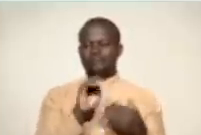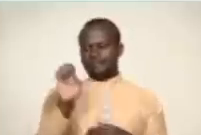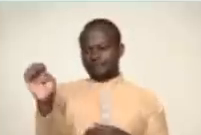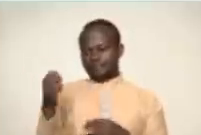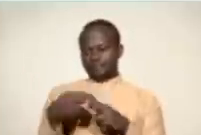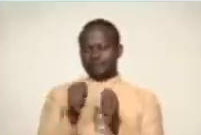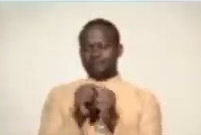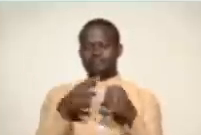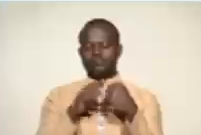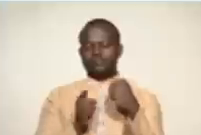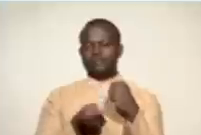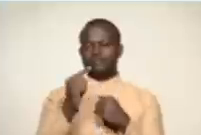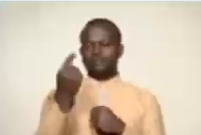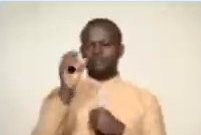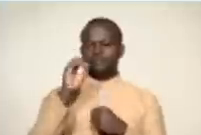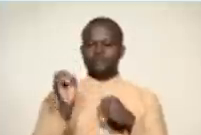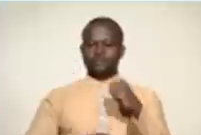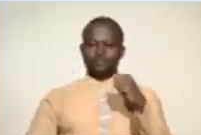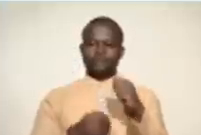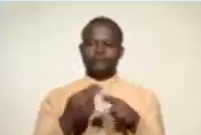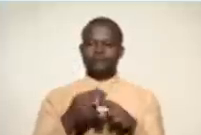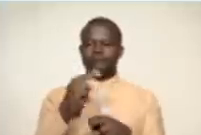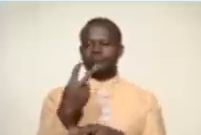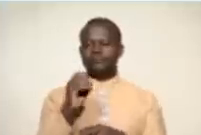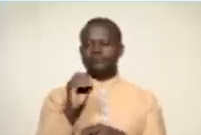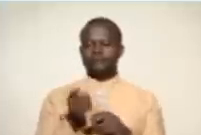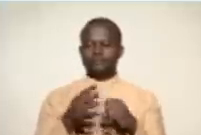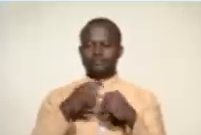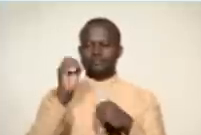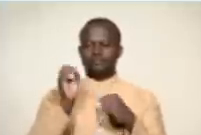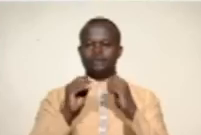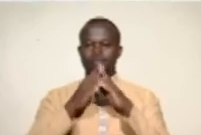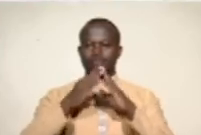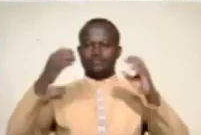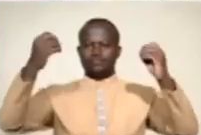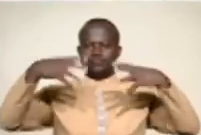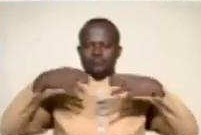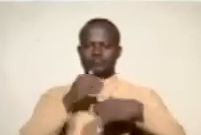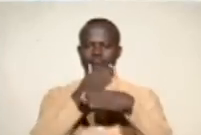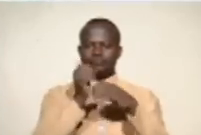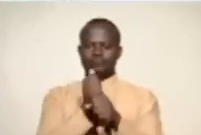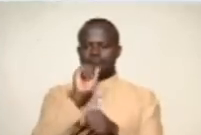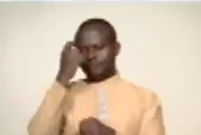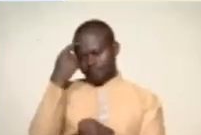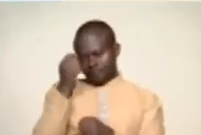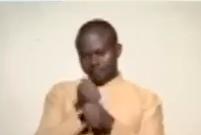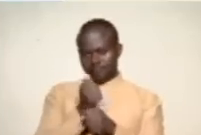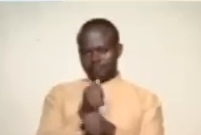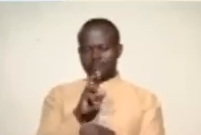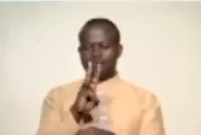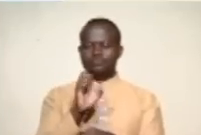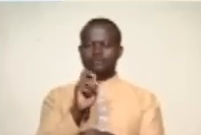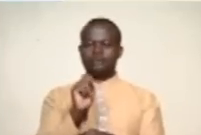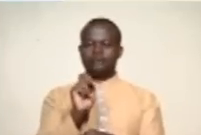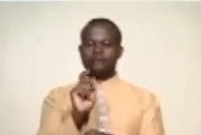kuri 19.1%, na 20.9% mu mujyi wa Kigali. Minisitiri w'abakozi ba Leta n'umurimo Rwanyendo